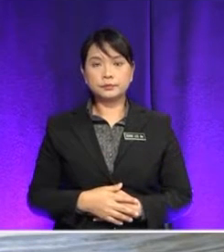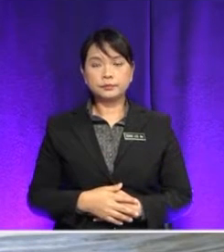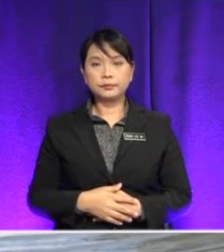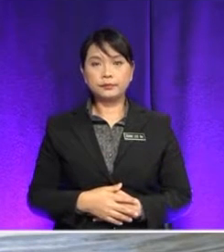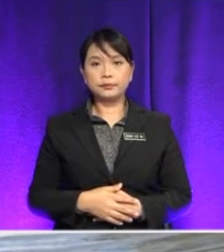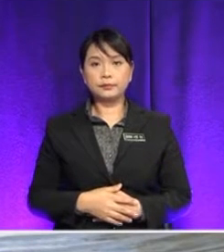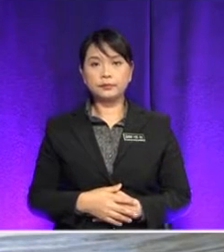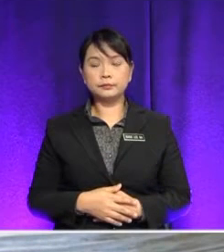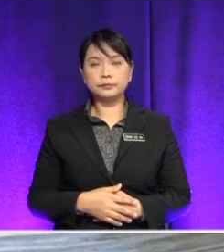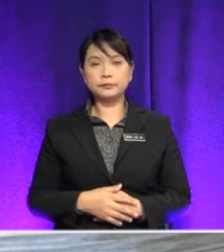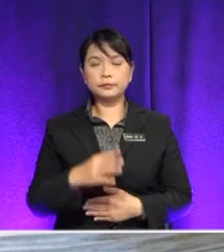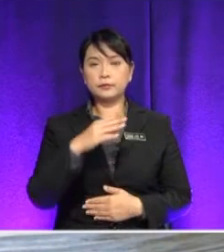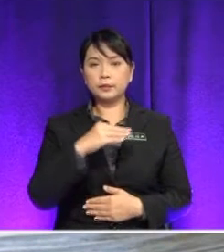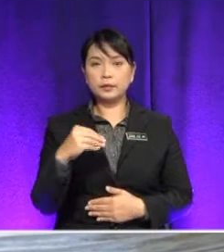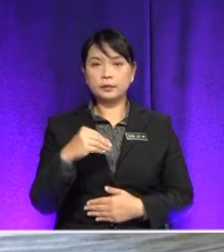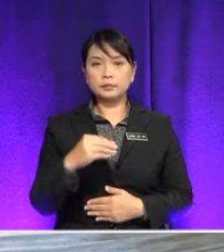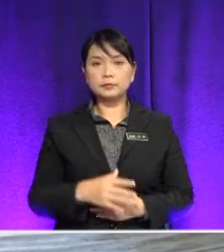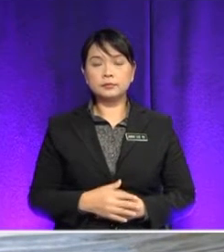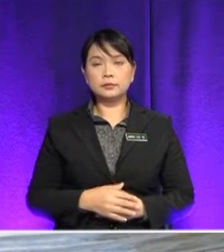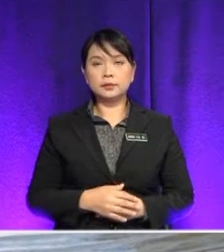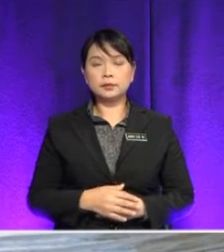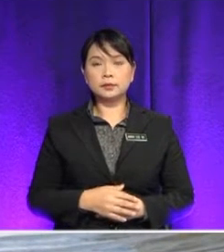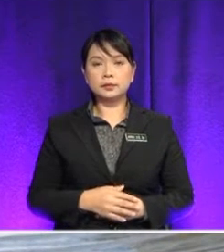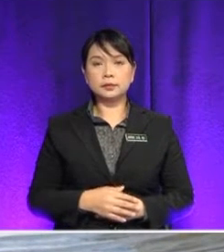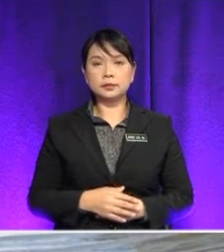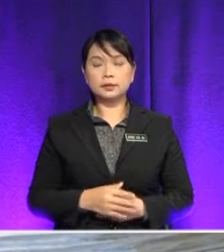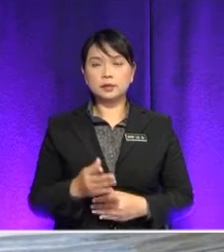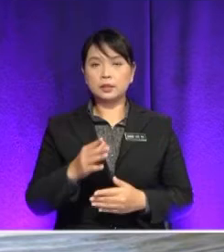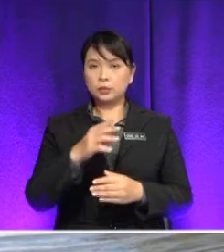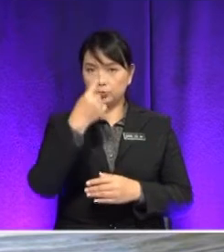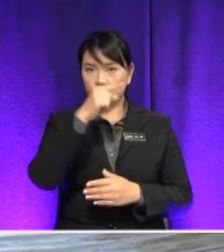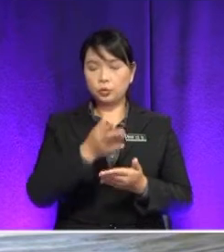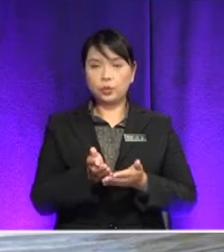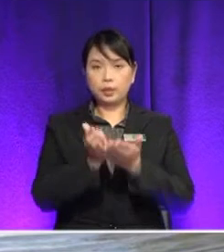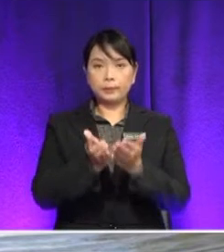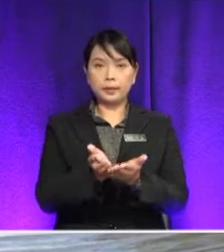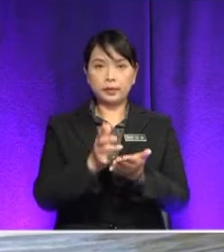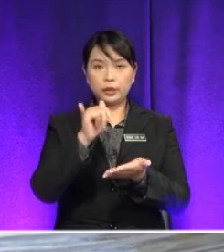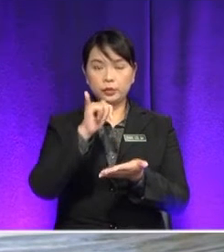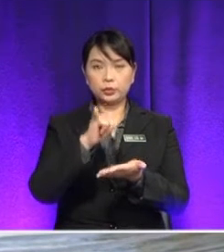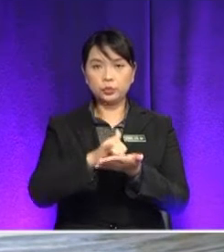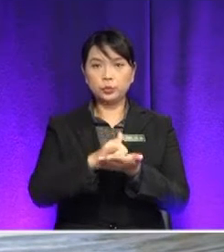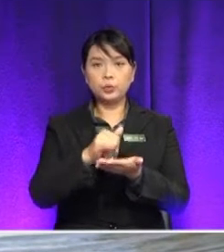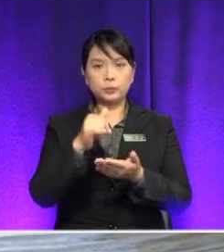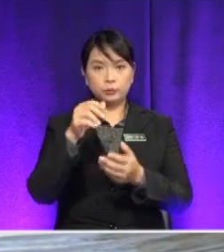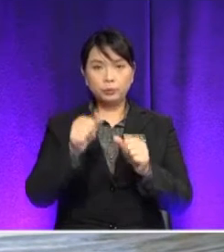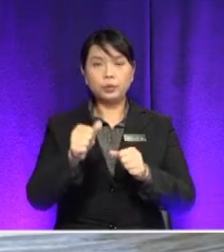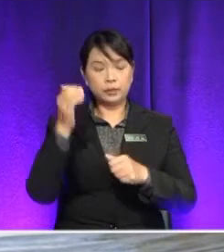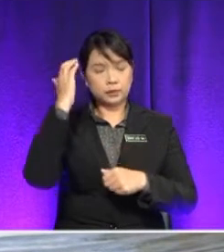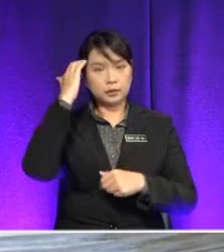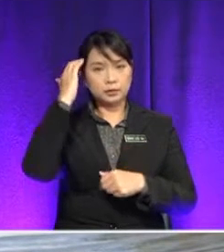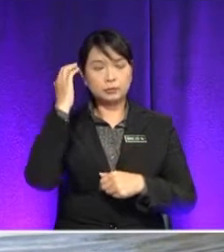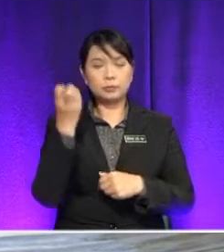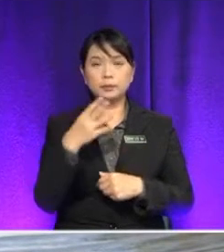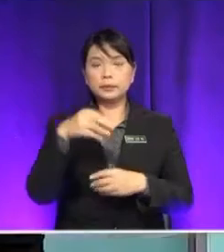penerima maka dia boleh lah sama Dede nah memetikkan Lau dibawahnya jadi kita payana